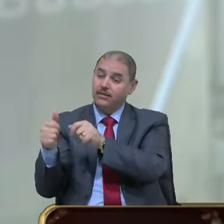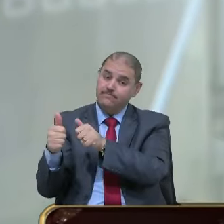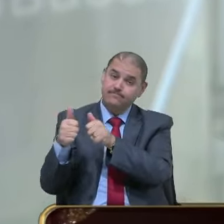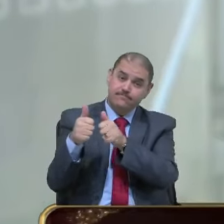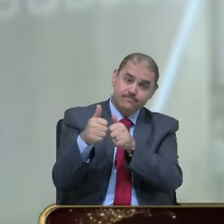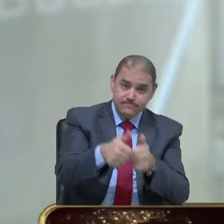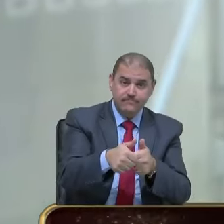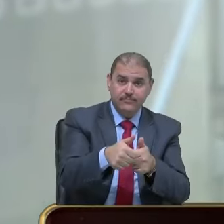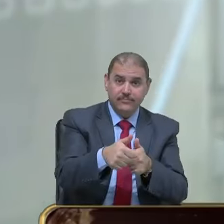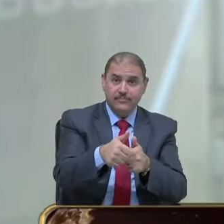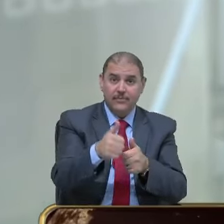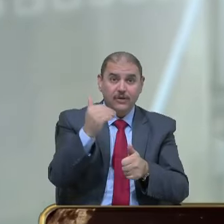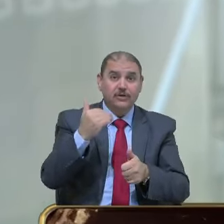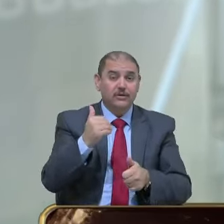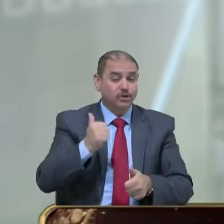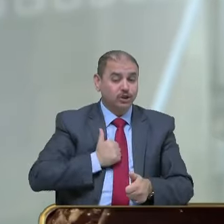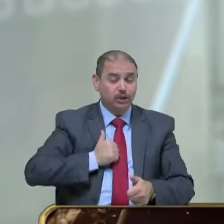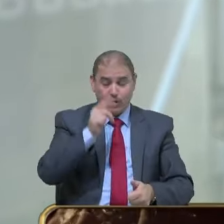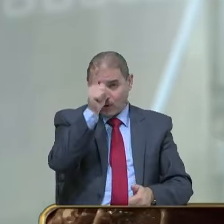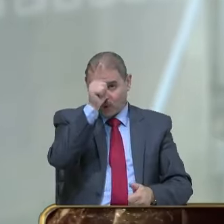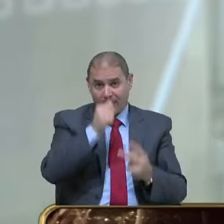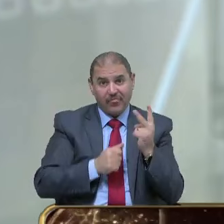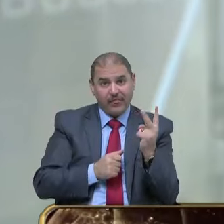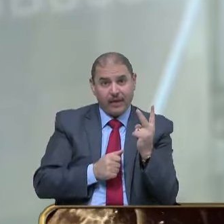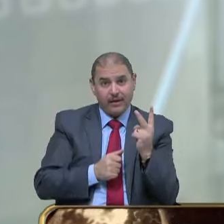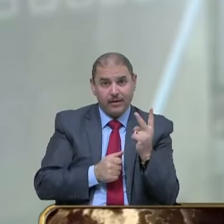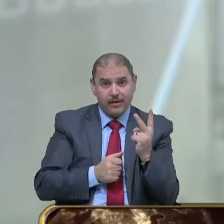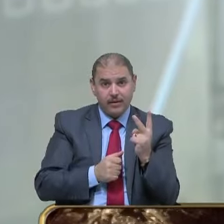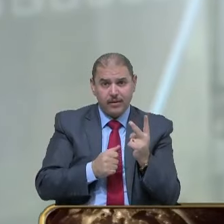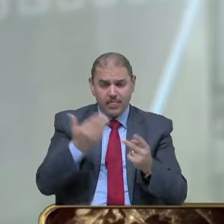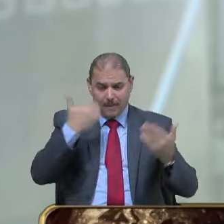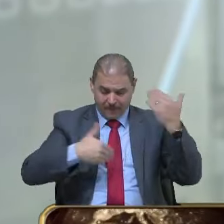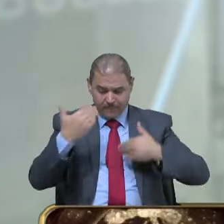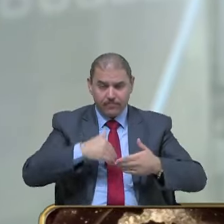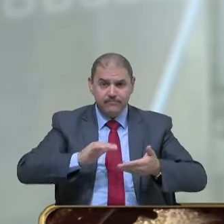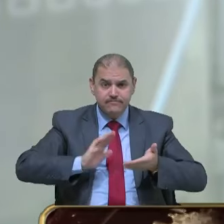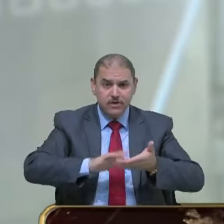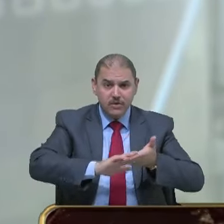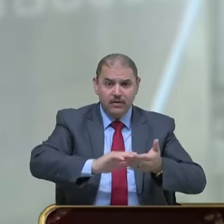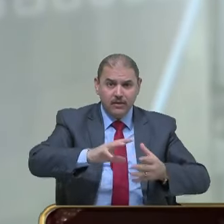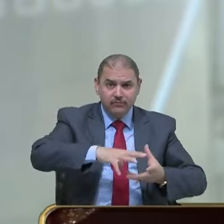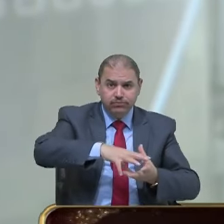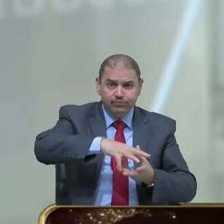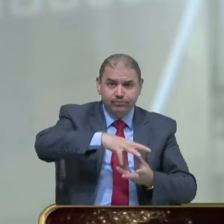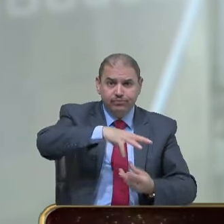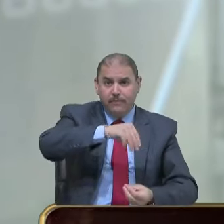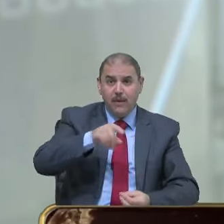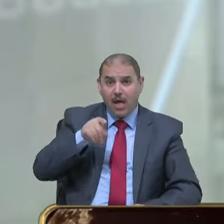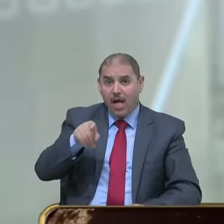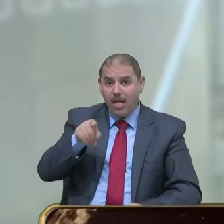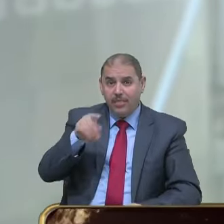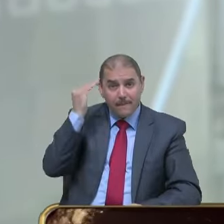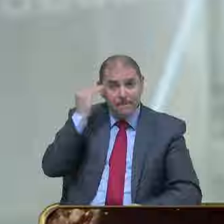حتى قامت بدفنه واخفاء جثمانيهما انذاك وبناء ضريحين بالقرب من